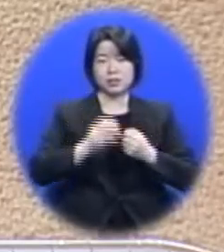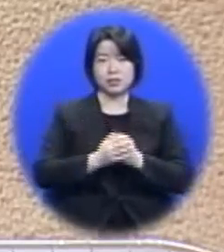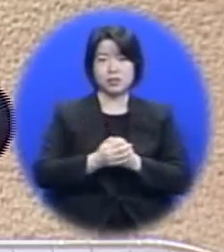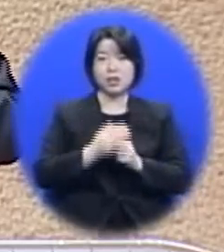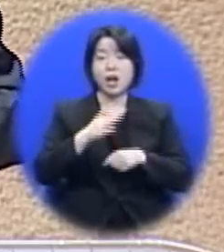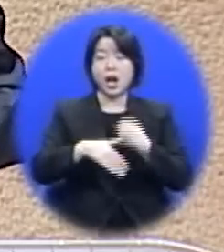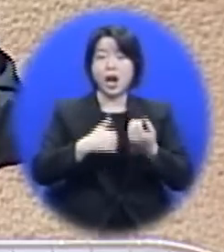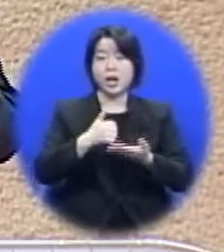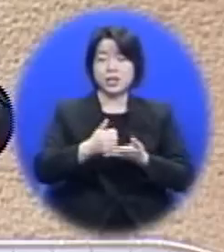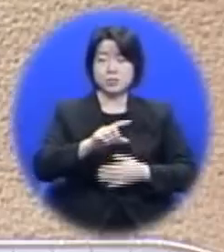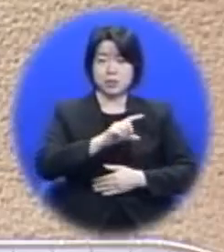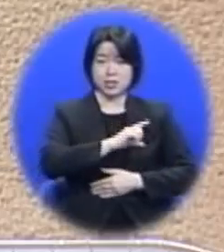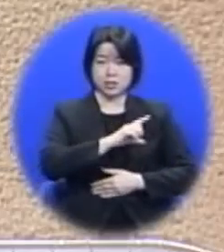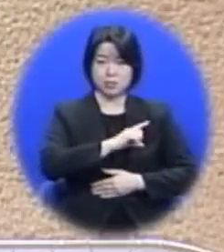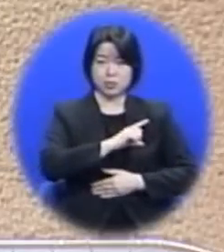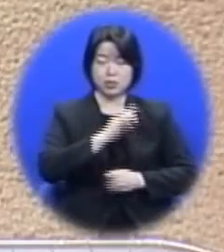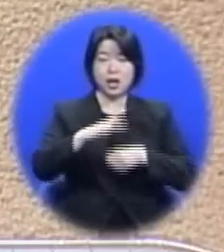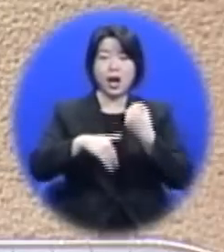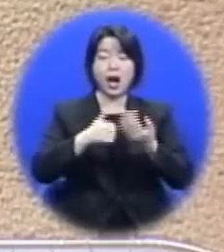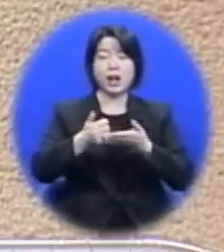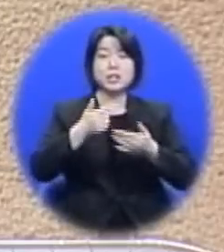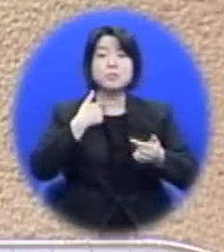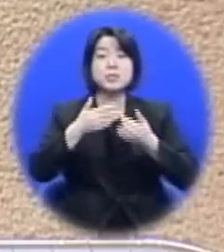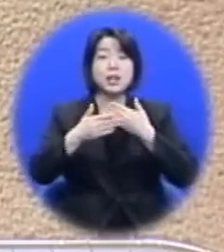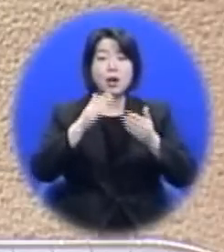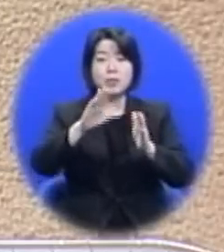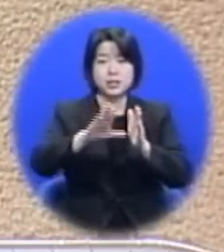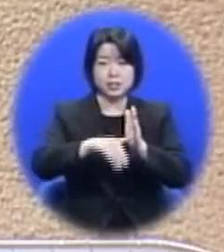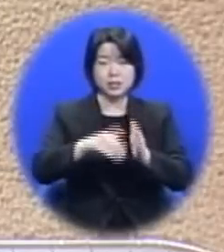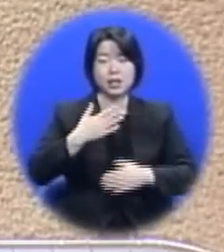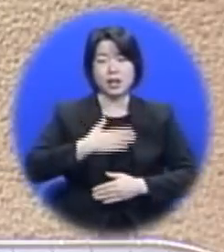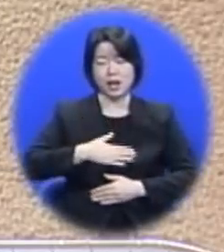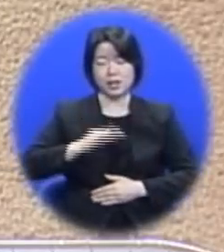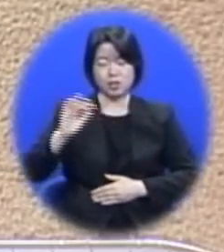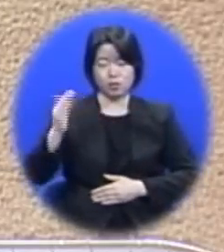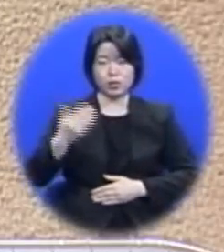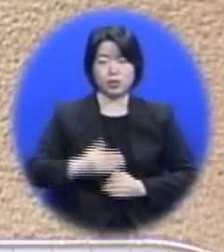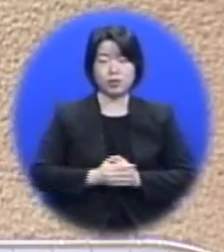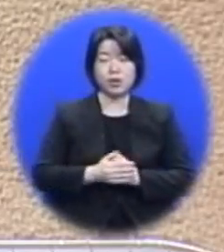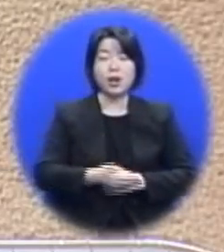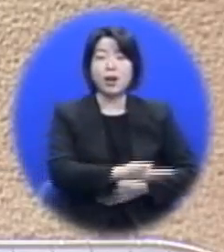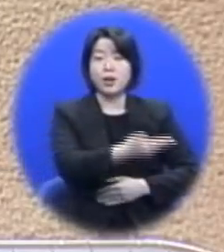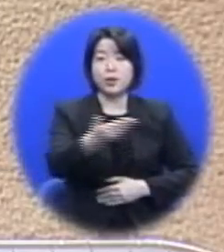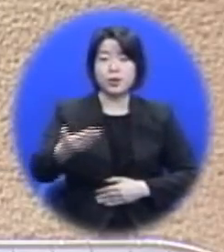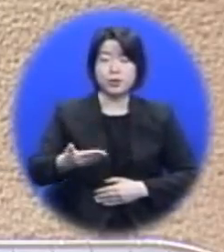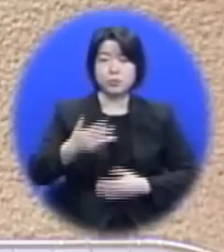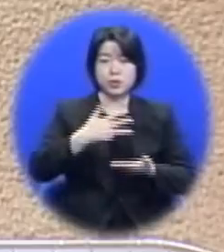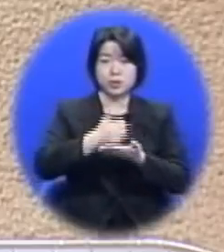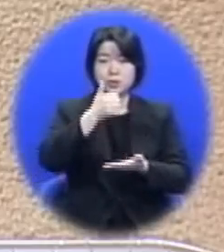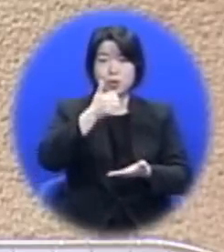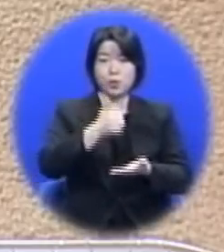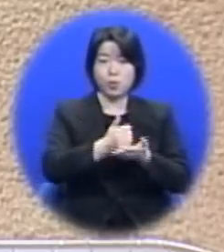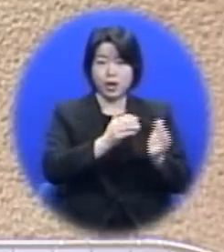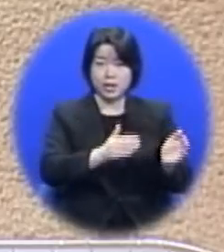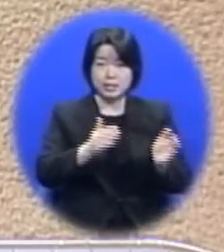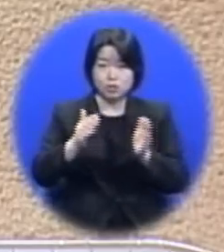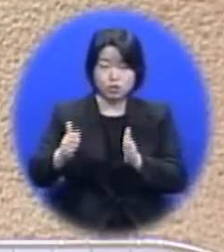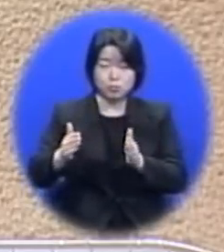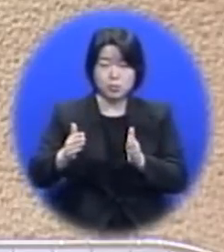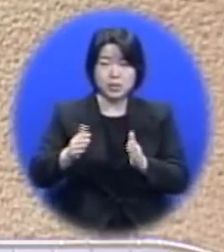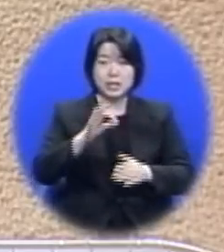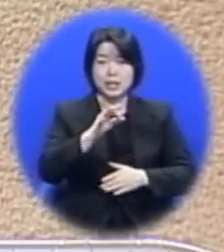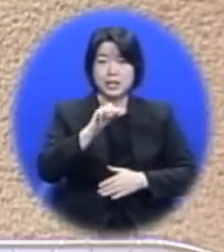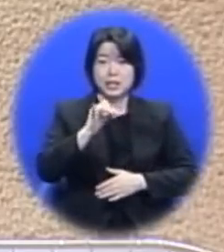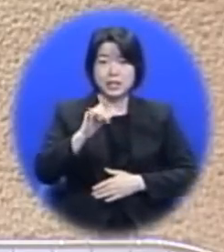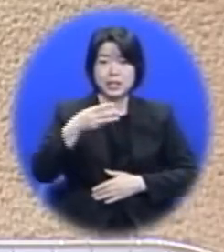하나님의 이름은 하나님을 체험했을 때 알게 됩니다. 여러분 여호와 이레라는 말